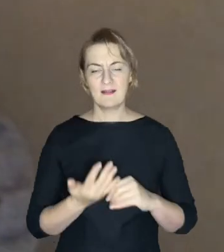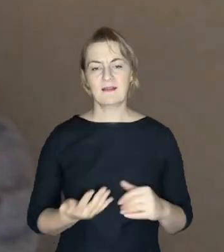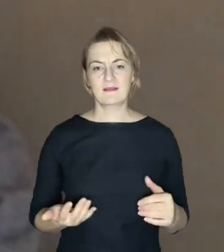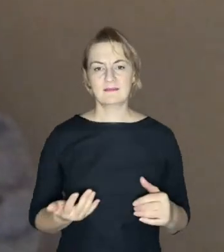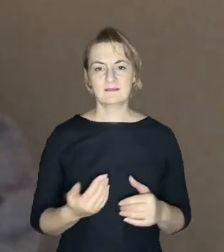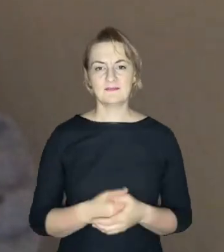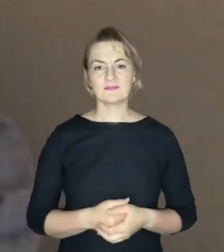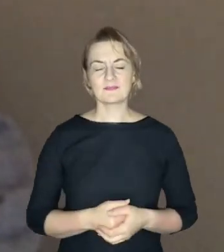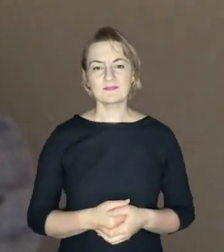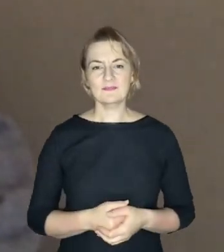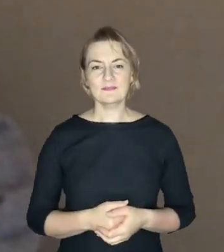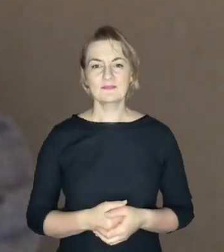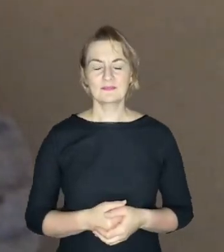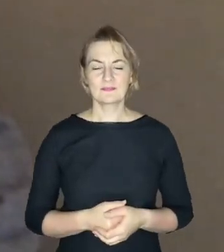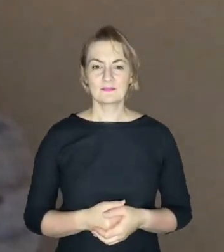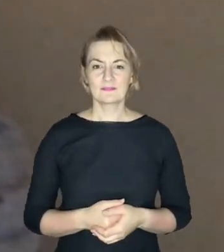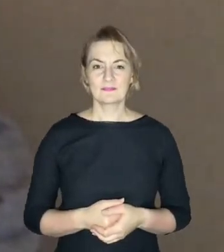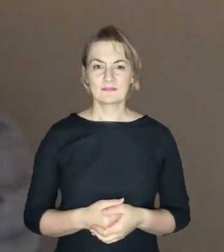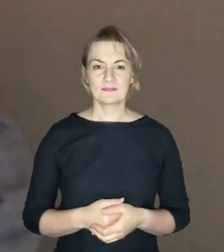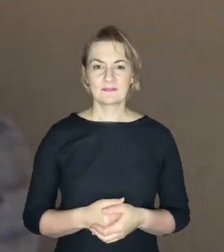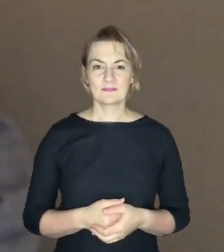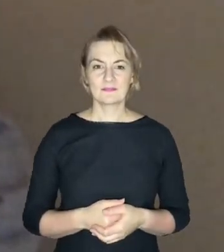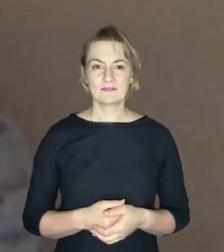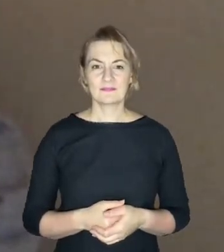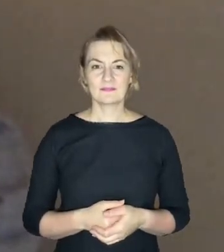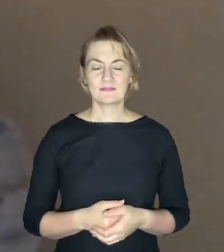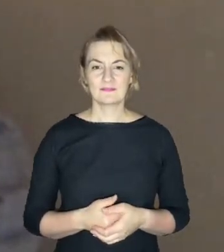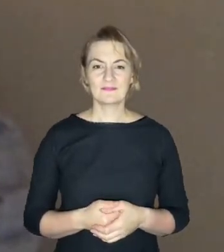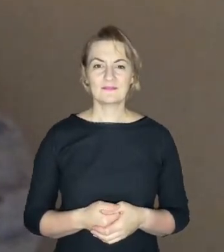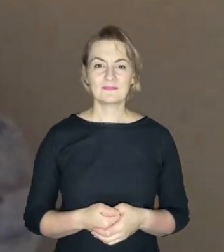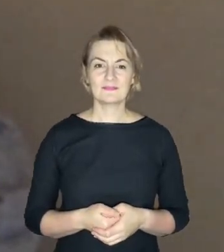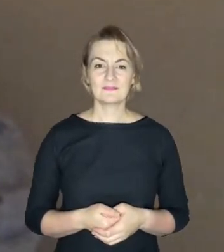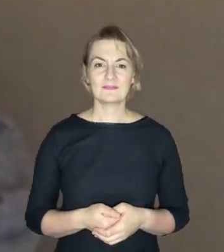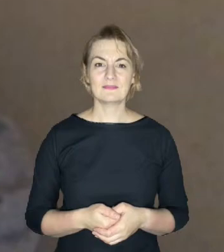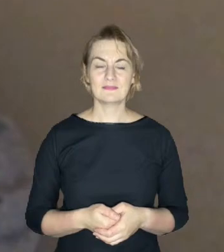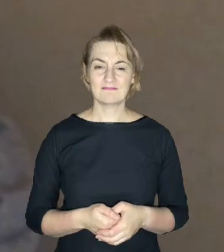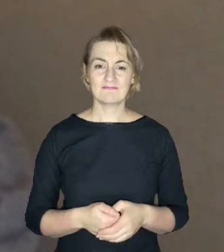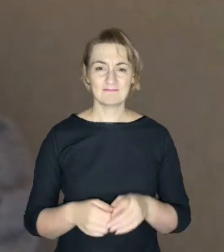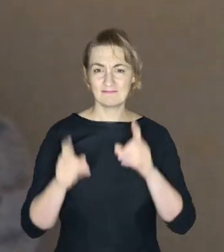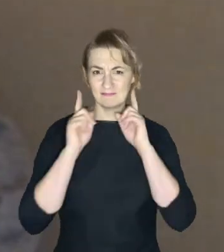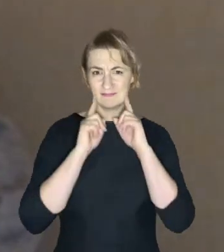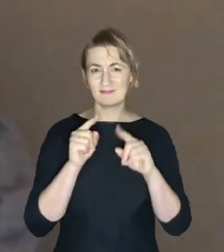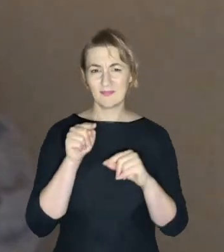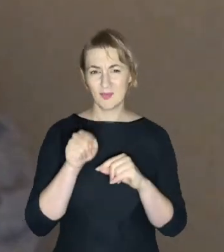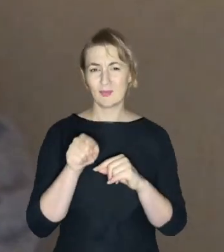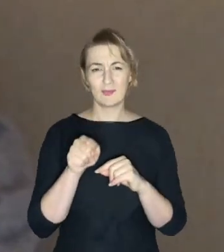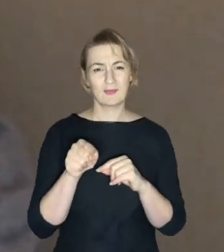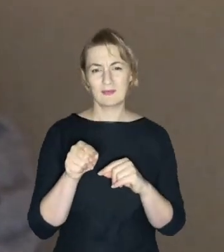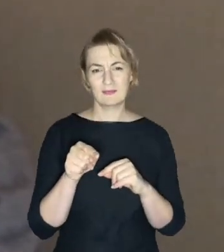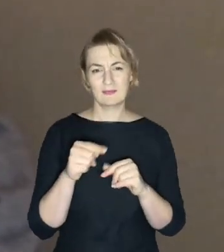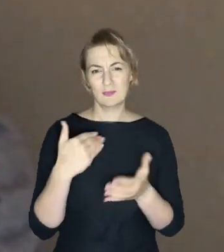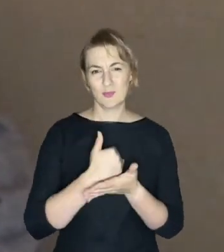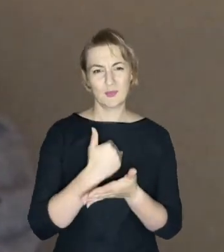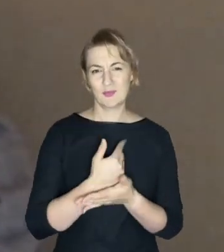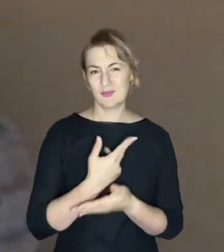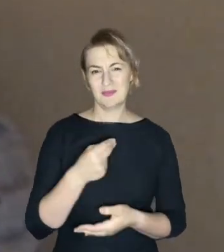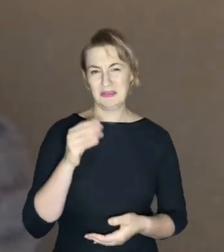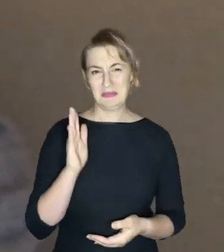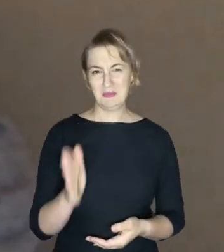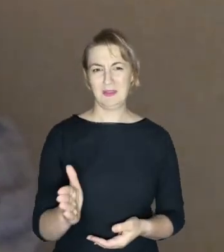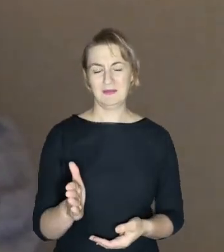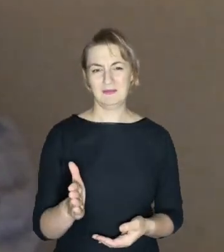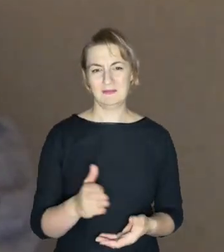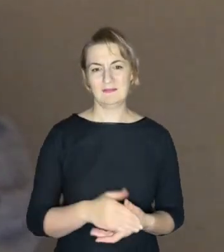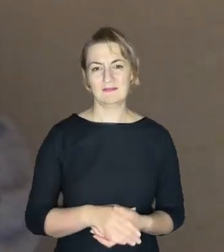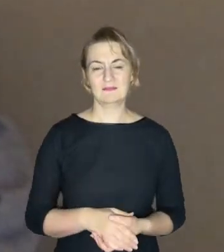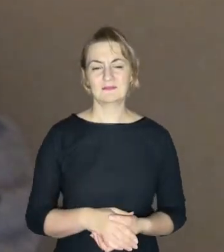lęku, które no naprawdę te środki nie przyniosą oczekiwanych